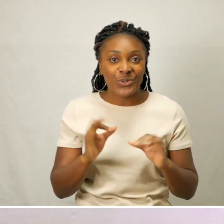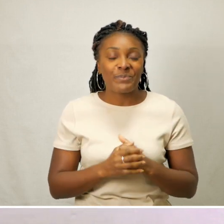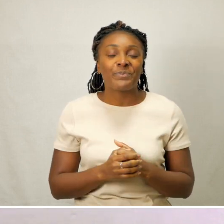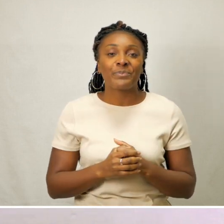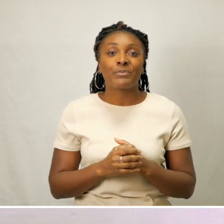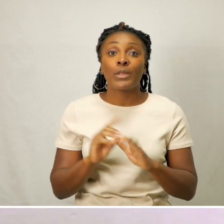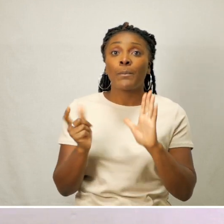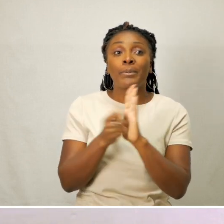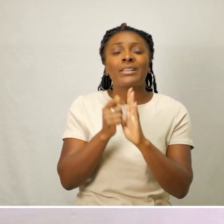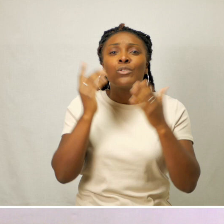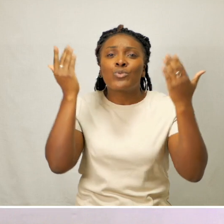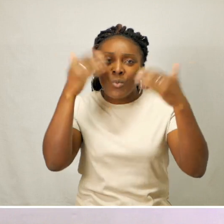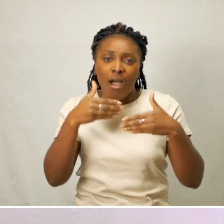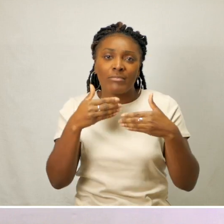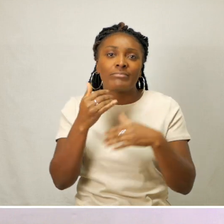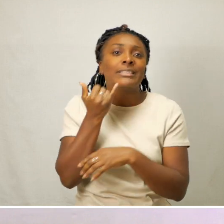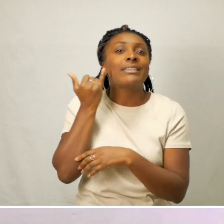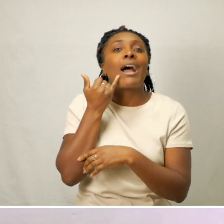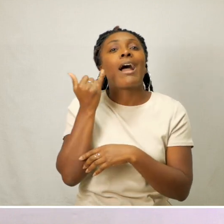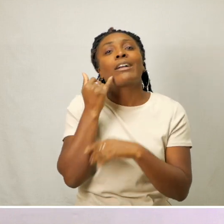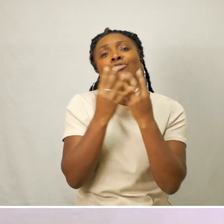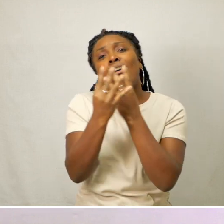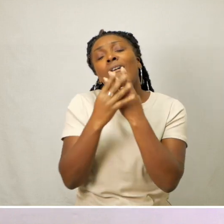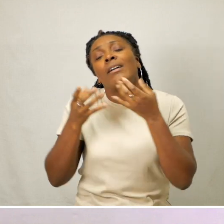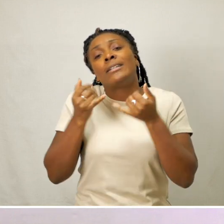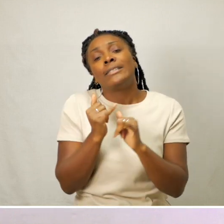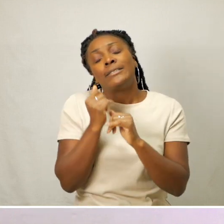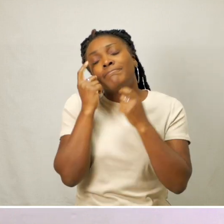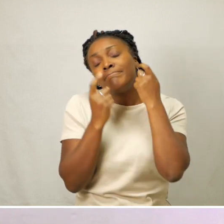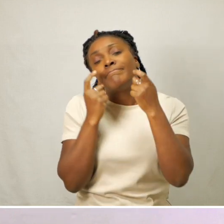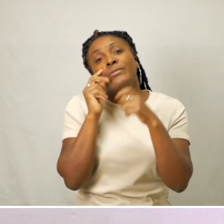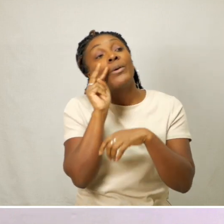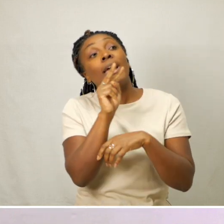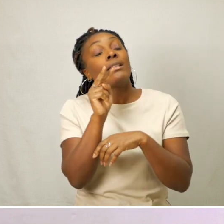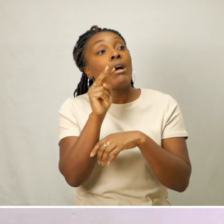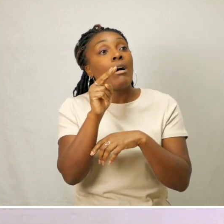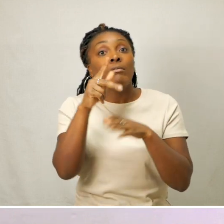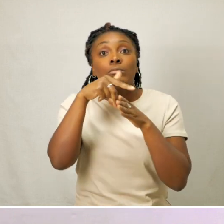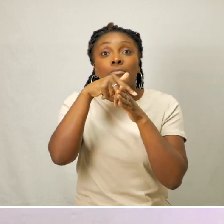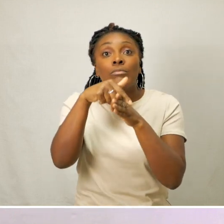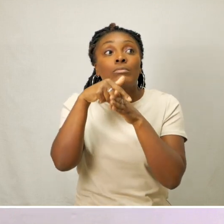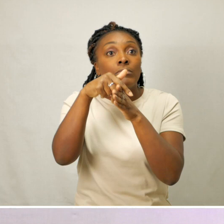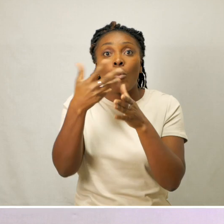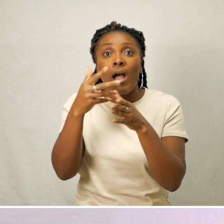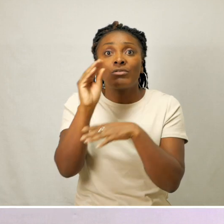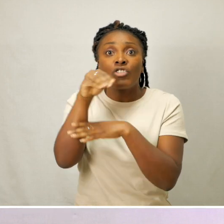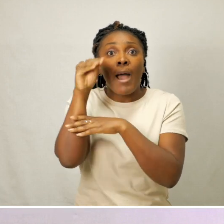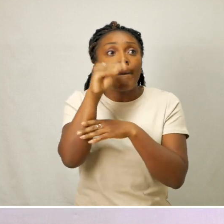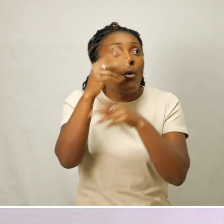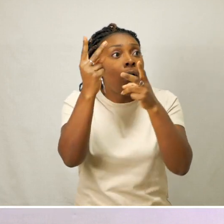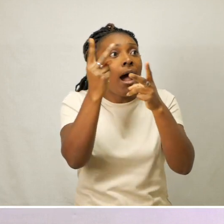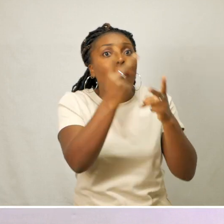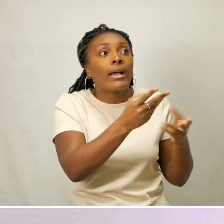soir qu'Isaac était sorti pour méditer dans les champs, il leva les yeux et regarda, et voici des chameaux arrivés. Amen. On va parler de ce qui